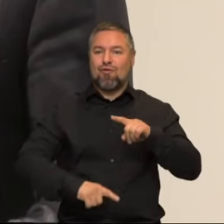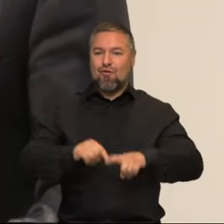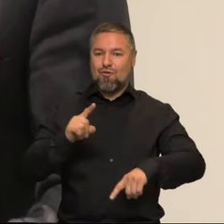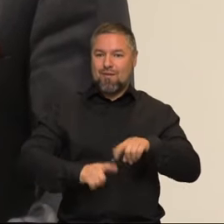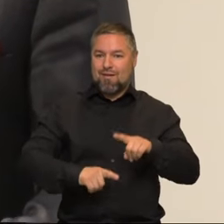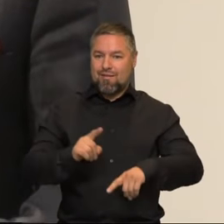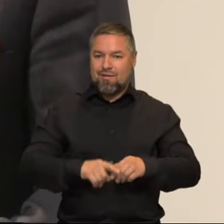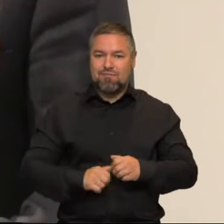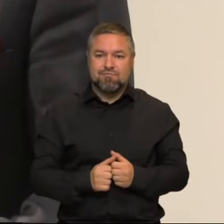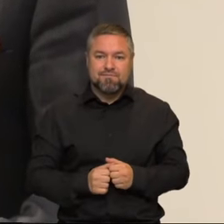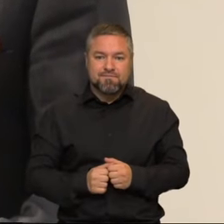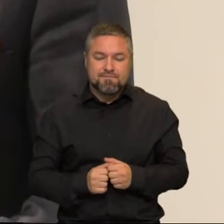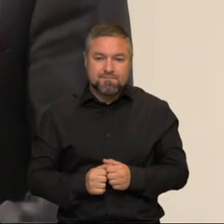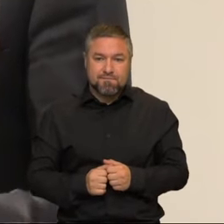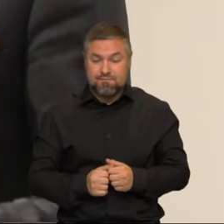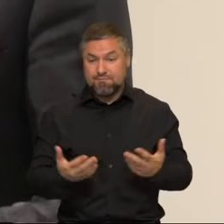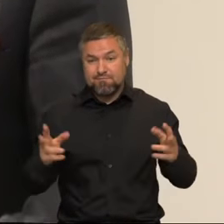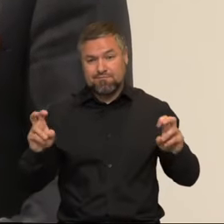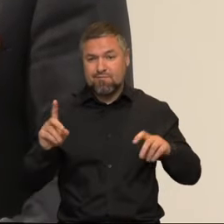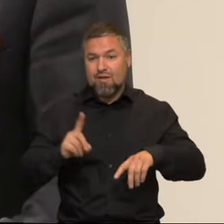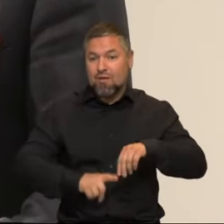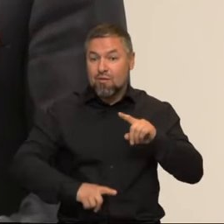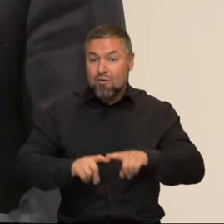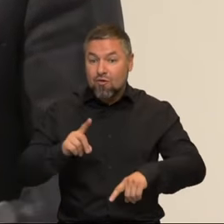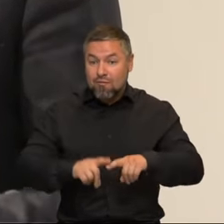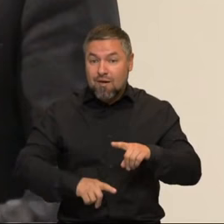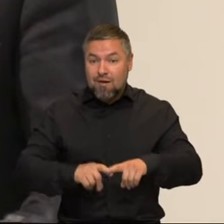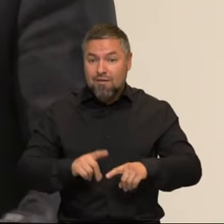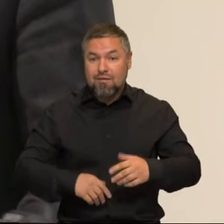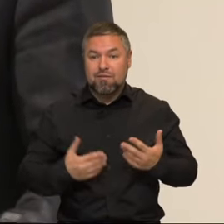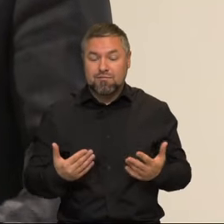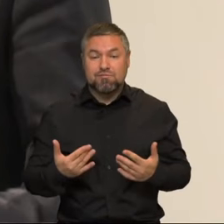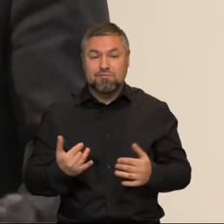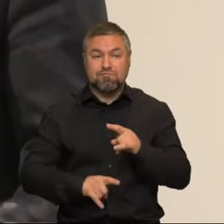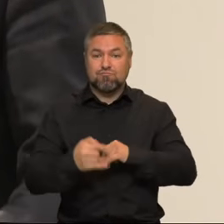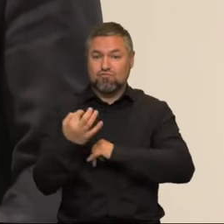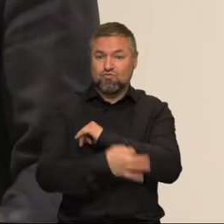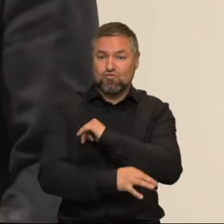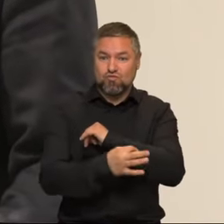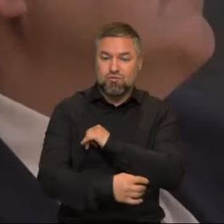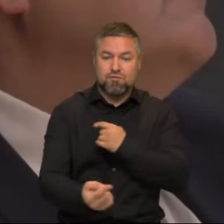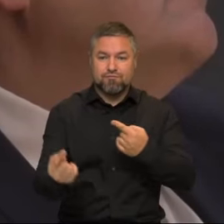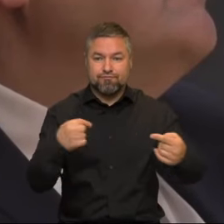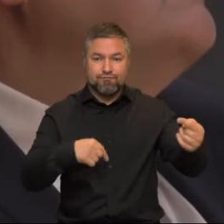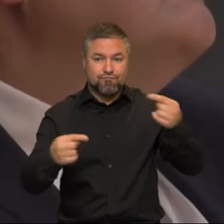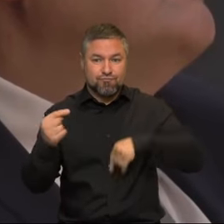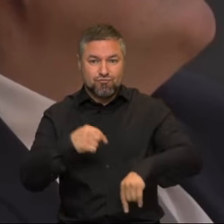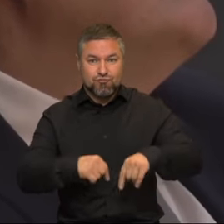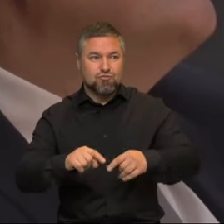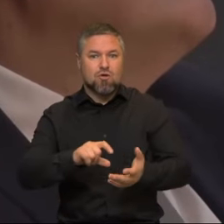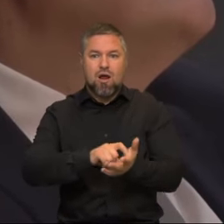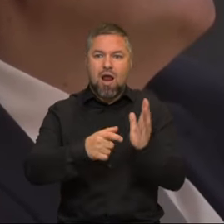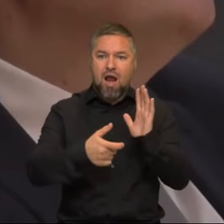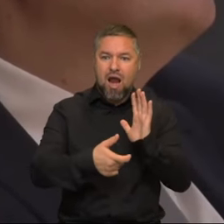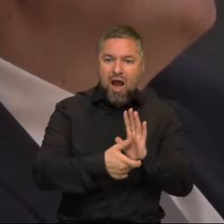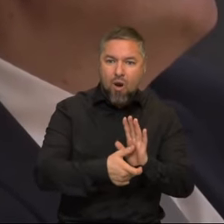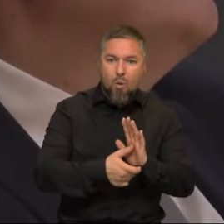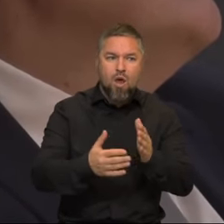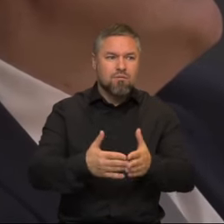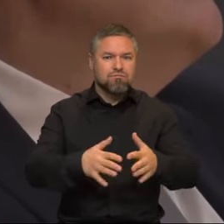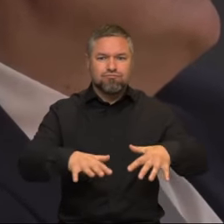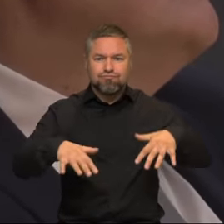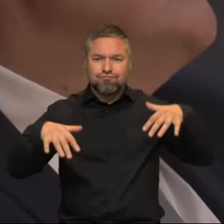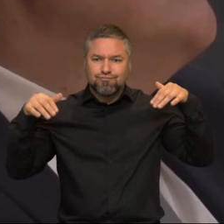normalnej. Normalnej, kiedy studenci przychodzą do auli, do